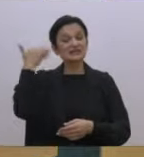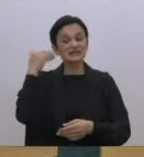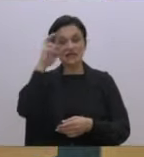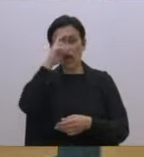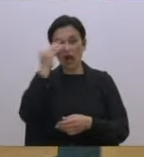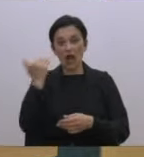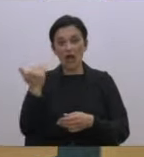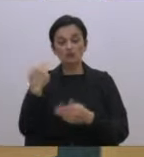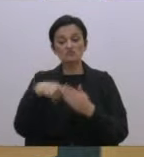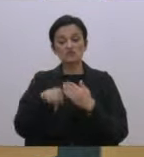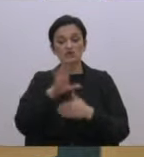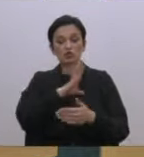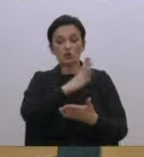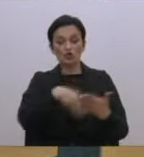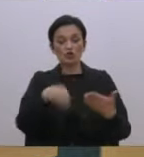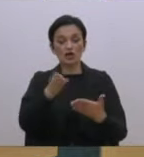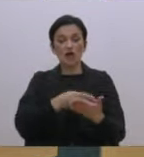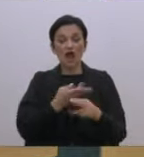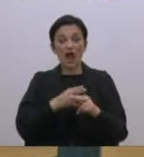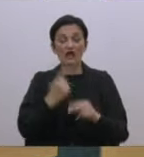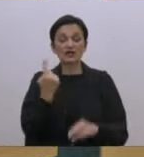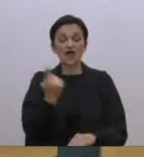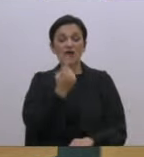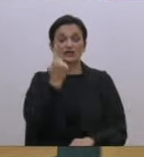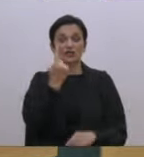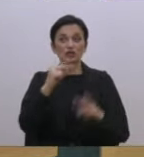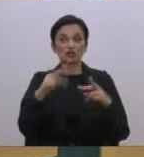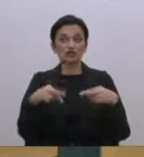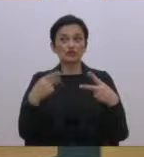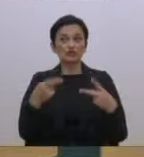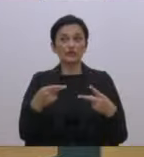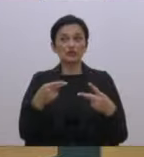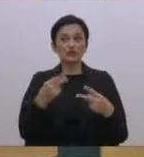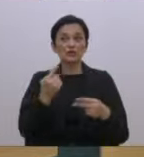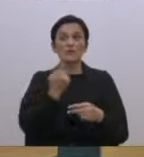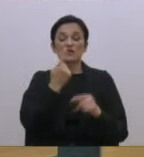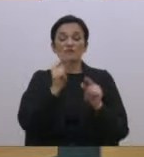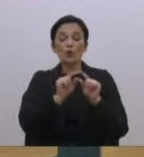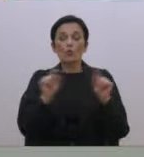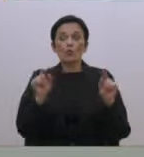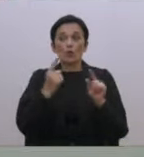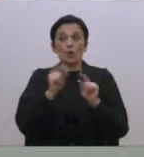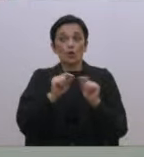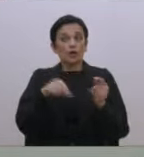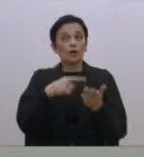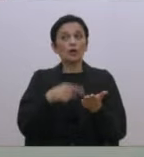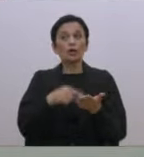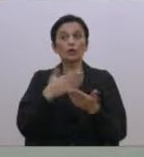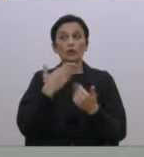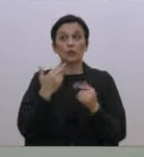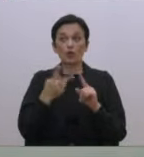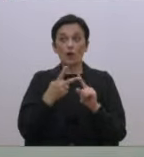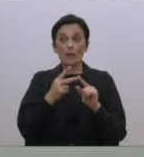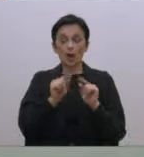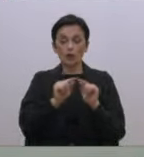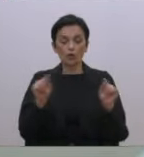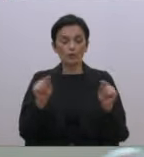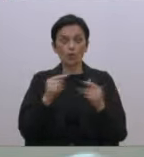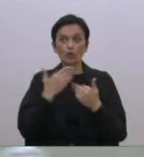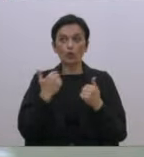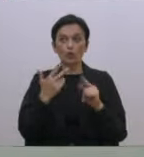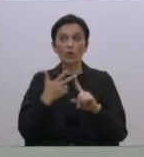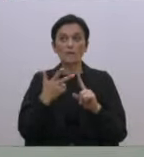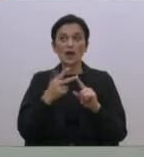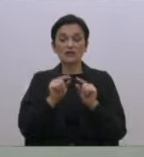იქნა გაუქმებული. ეს არის ერთადერთი მადლობა. ცვლილება. პირველი მუხლის პირველ პუნქტთან კითხები არ არის, მეორე პუნქტთან არ არის,